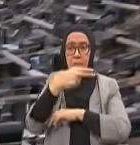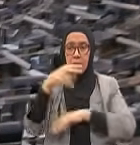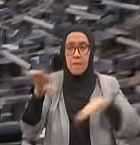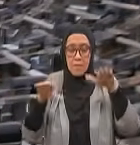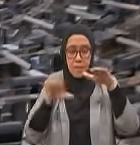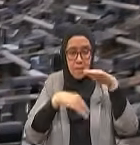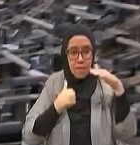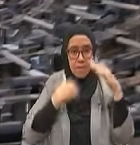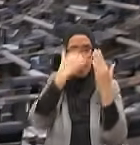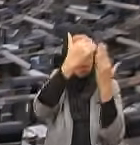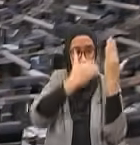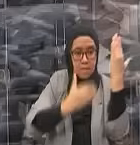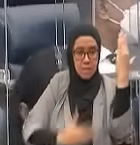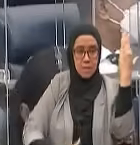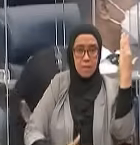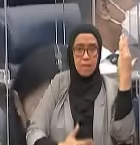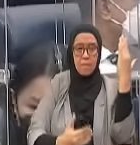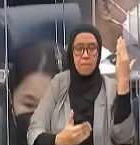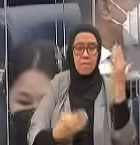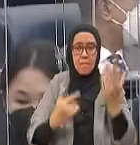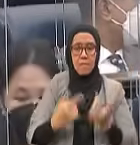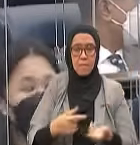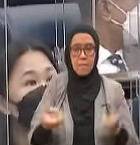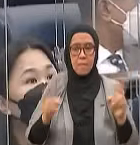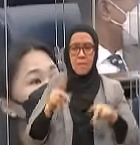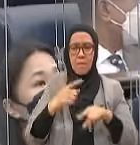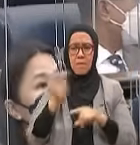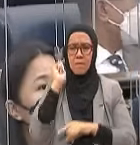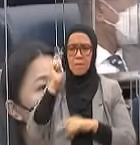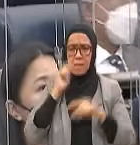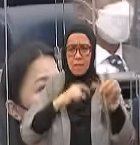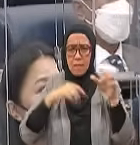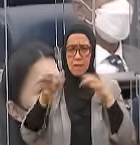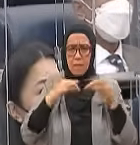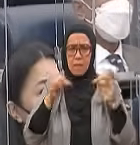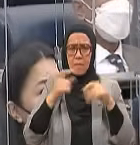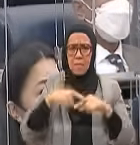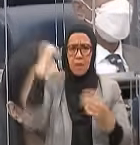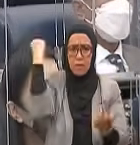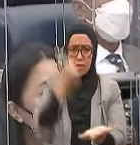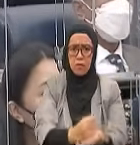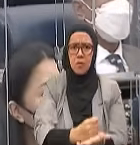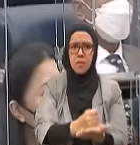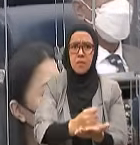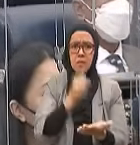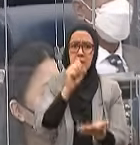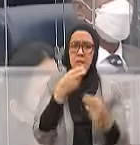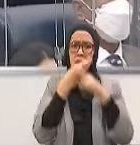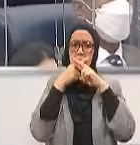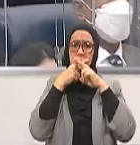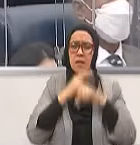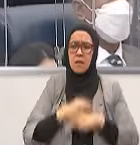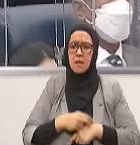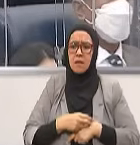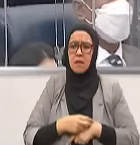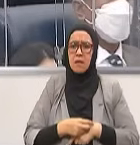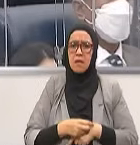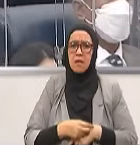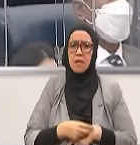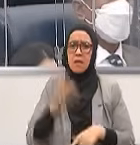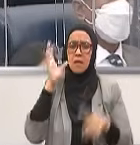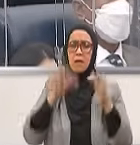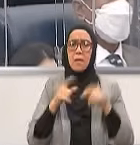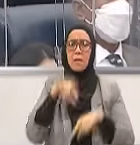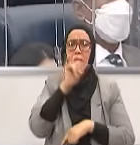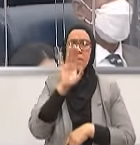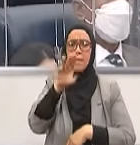di dipes tujui tadi kata ada coklat my tetapi sekarang WiFi menteri kalau nak dedahkan dikasih vaginasi